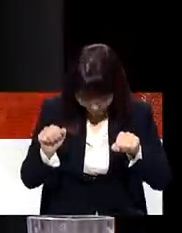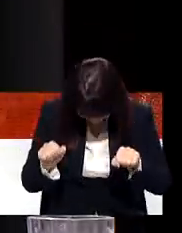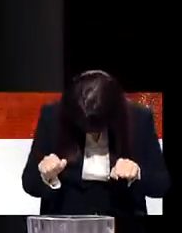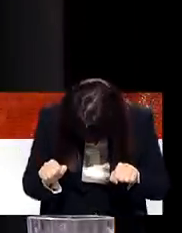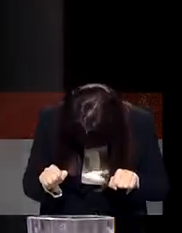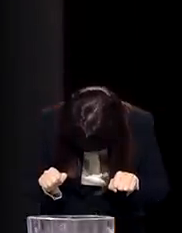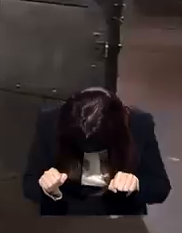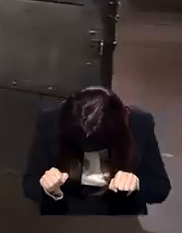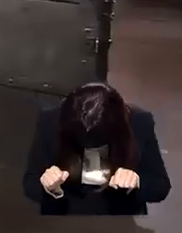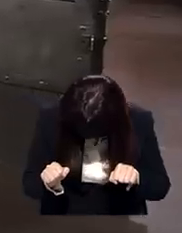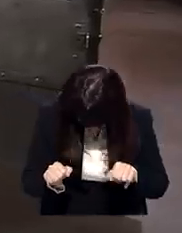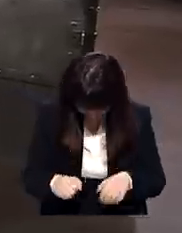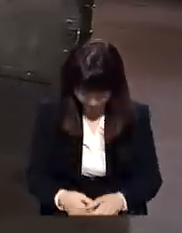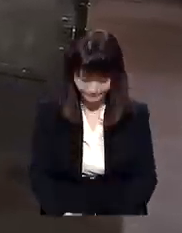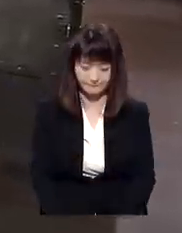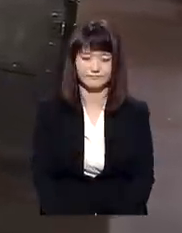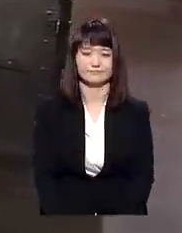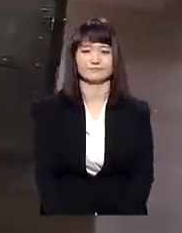안녕히